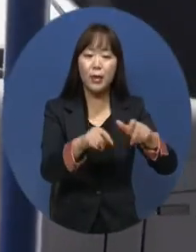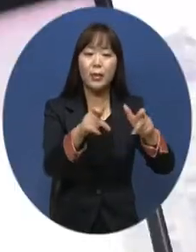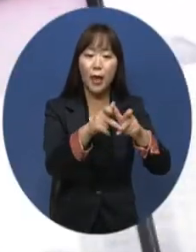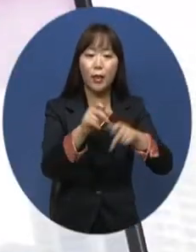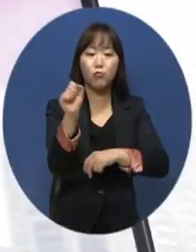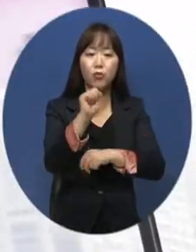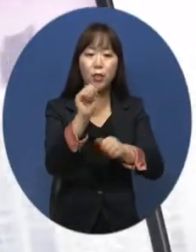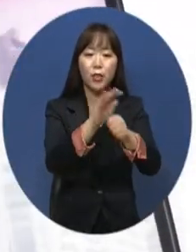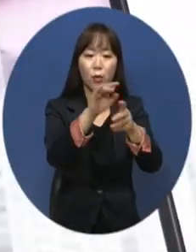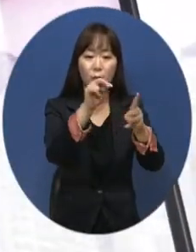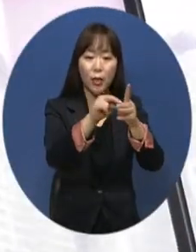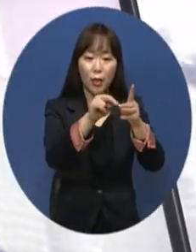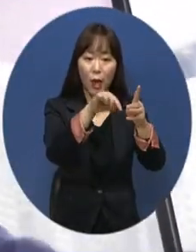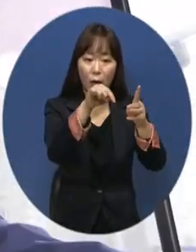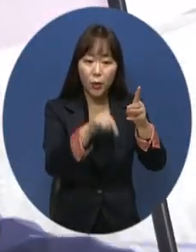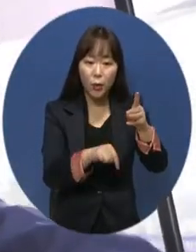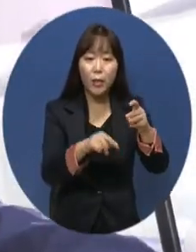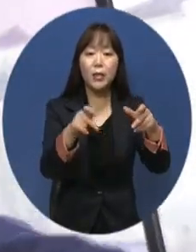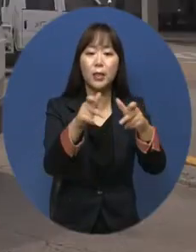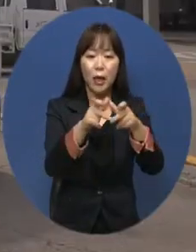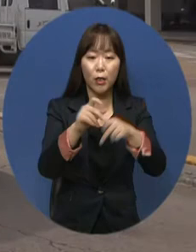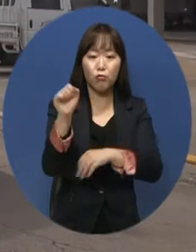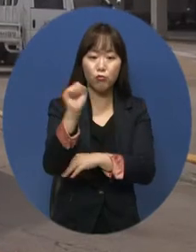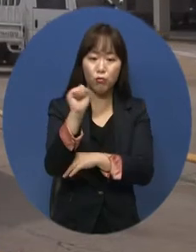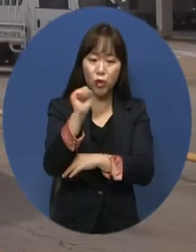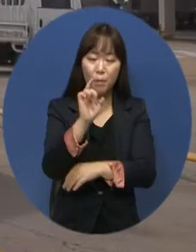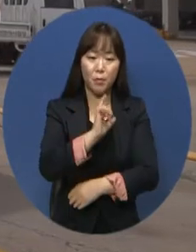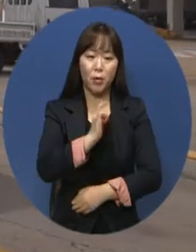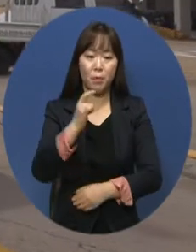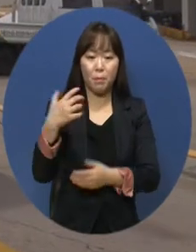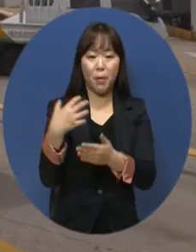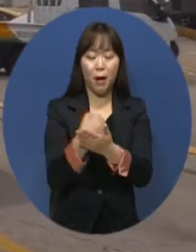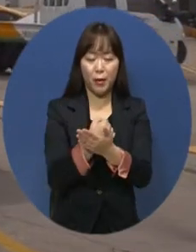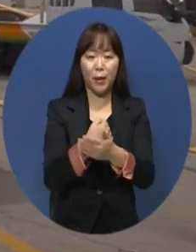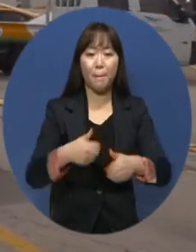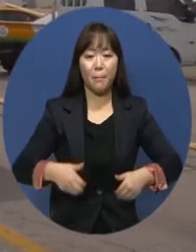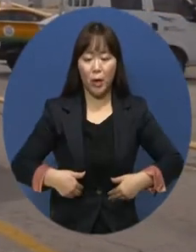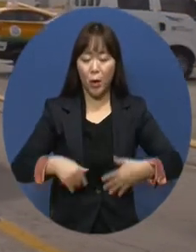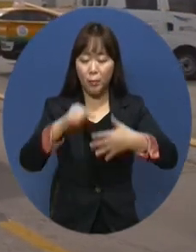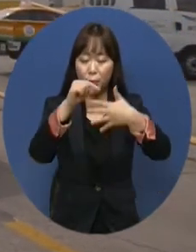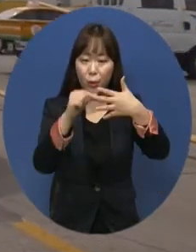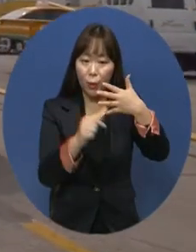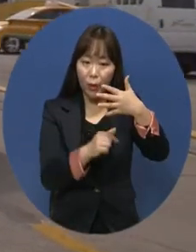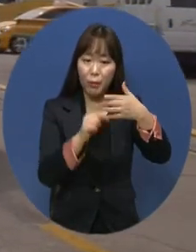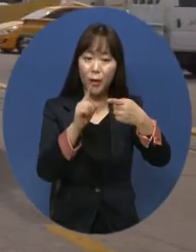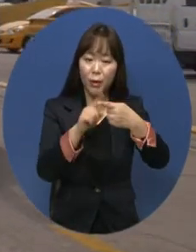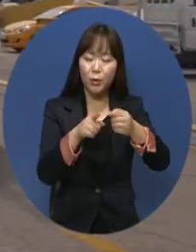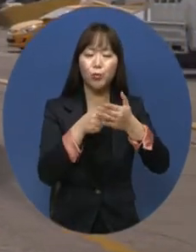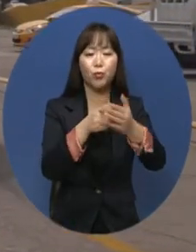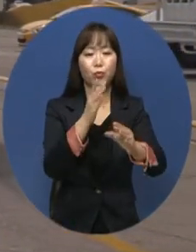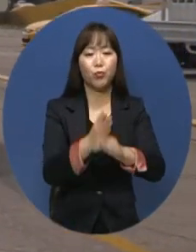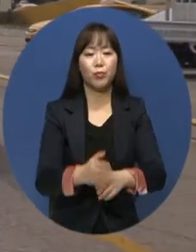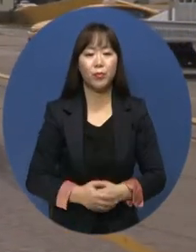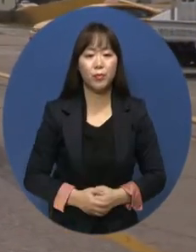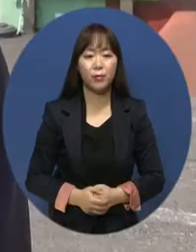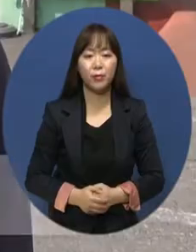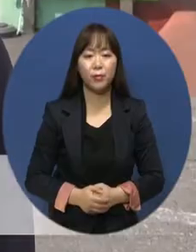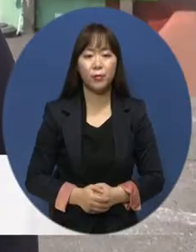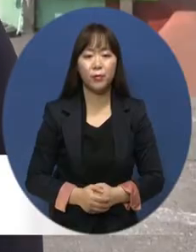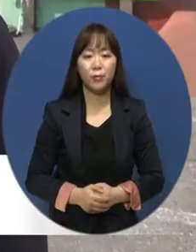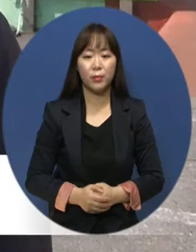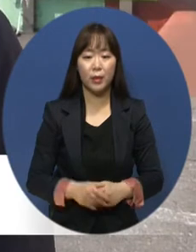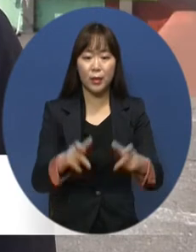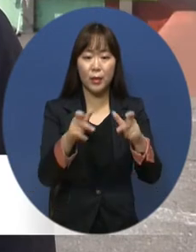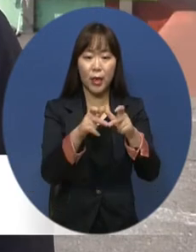장애인 운전지원센터에서도 장애인이 운전면허를 취득하는 데 필요한 프로그램을 진행하고 있습니다.